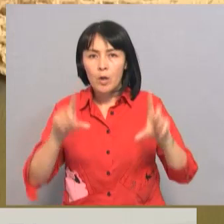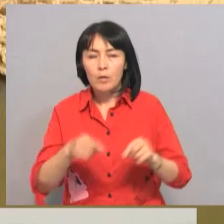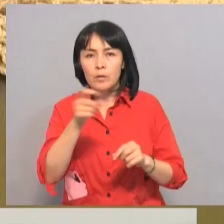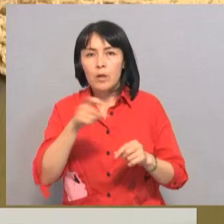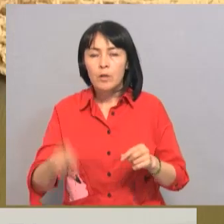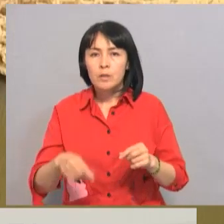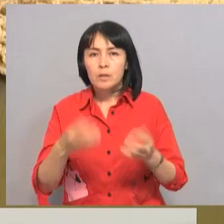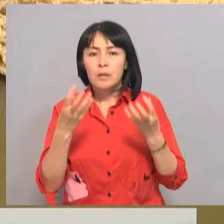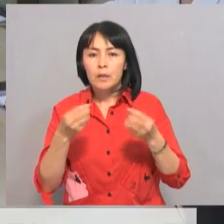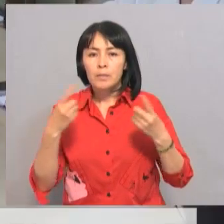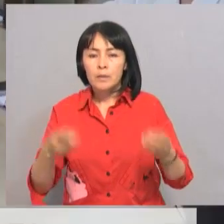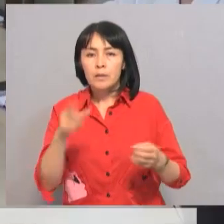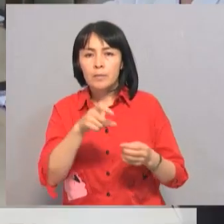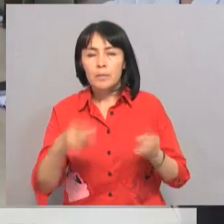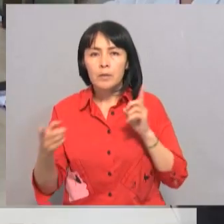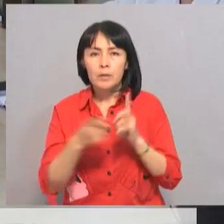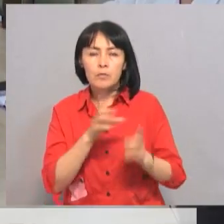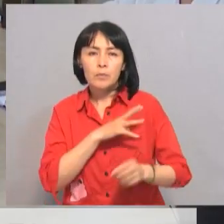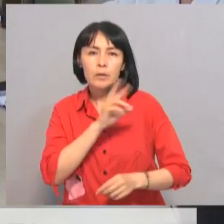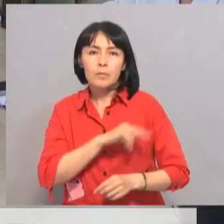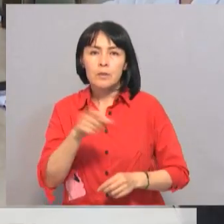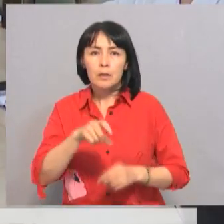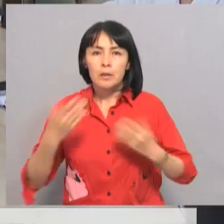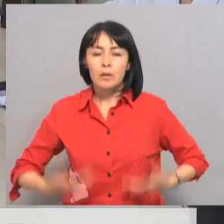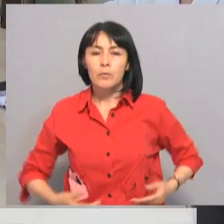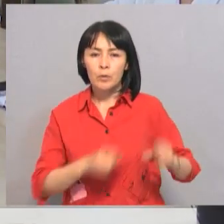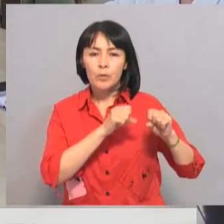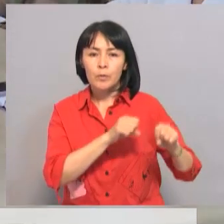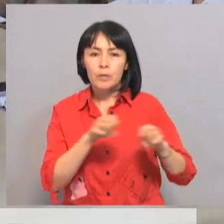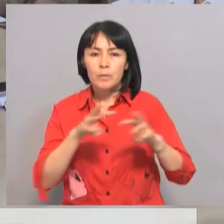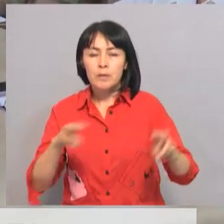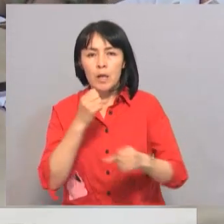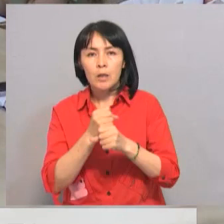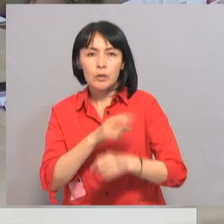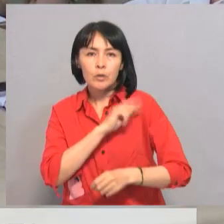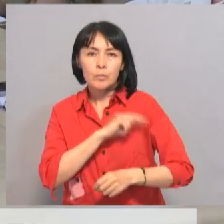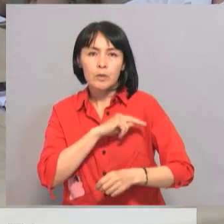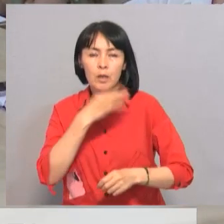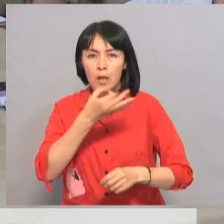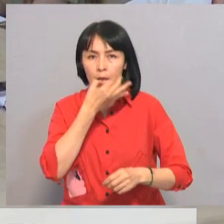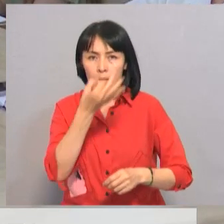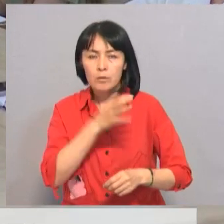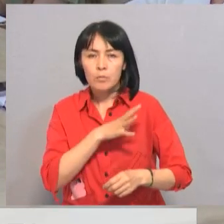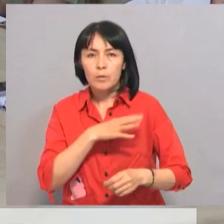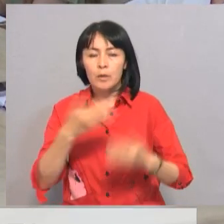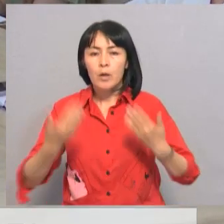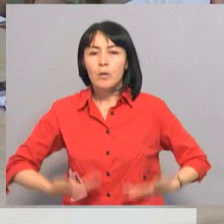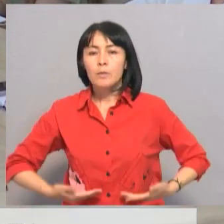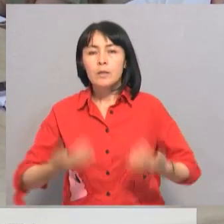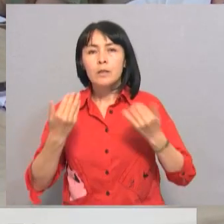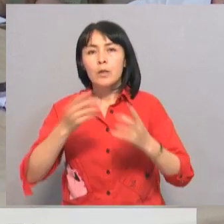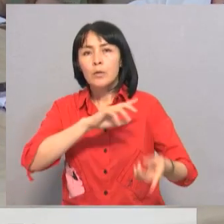өкілдерімен тұрғындармен де кездесті. Еңбек және халықты әлеуметтік қорғау министрлігінің атқарған жұмыстары туралы да айтты. Әлеуметтік